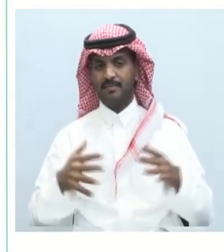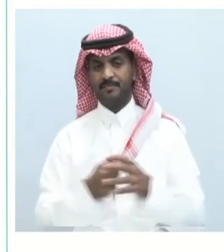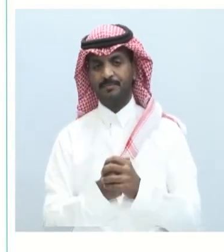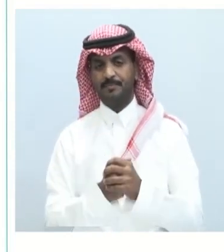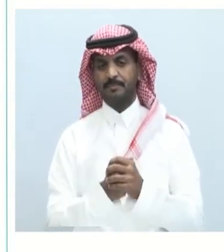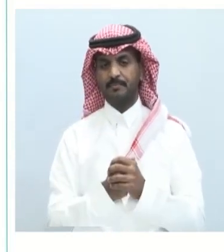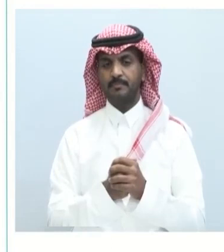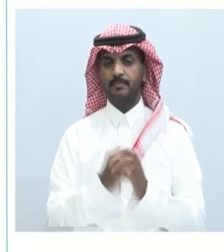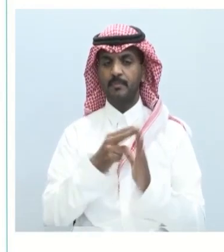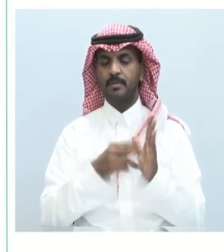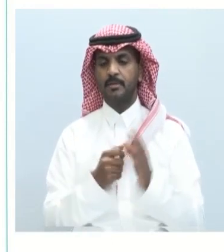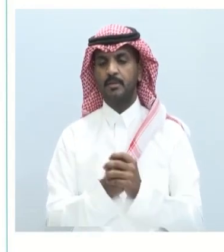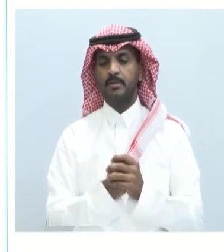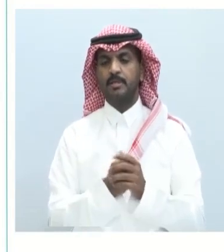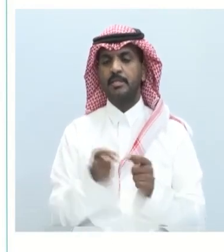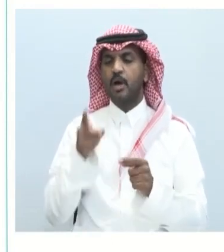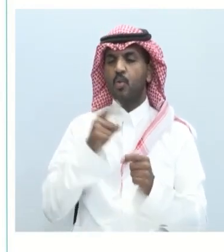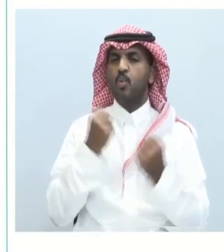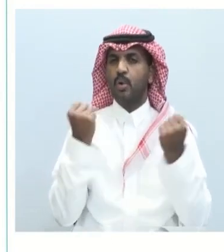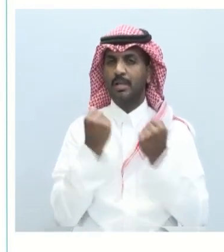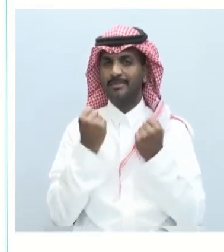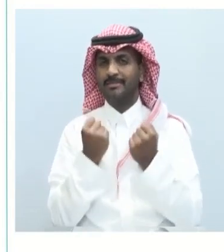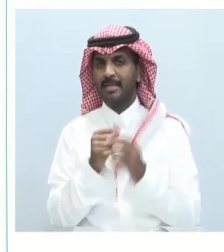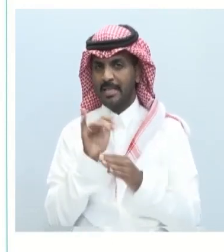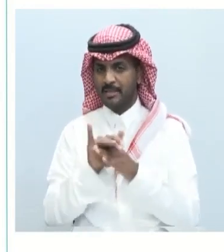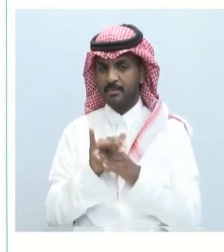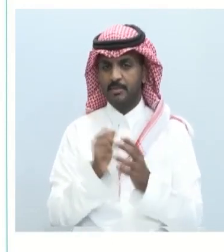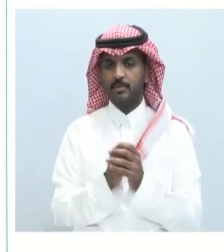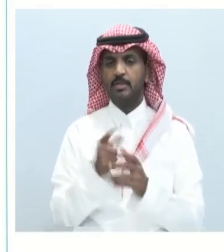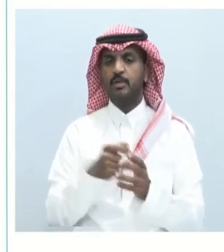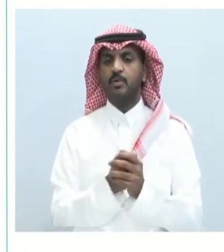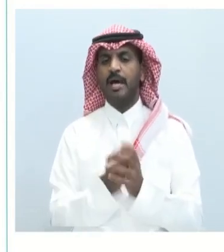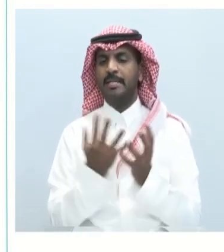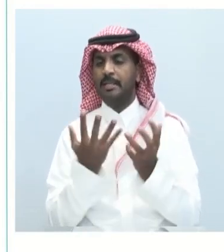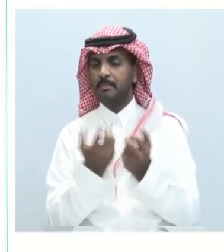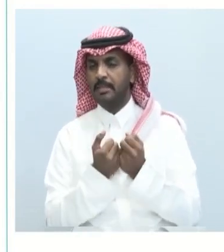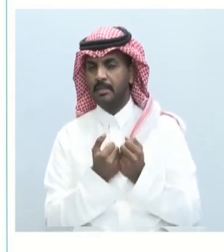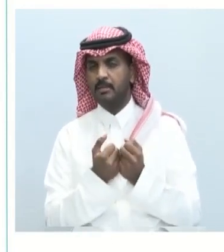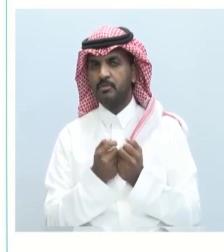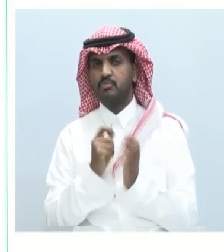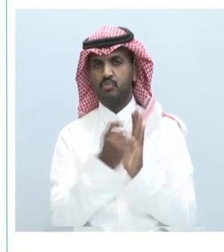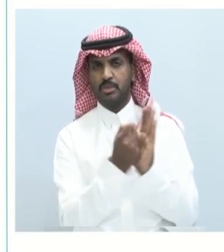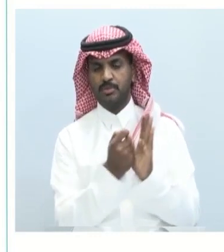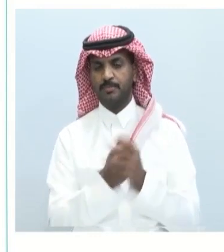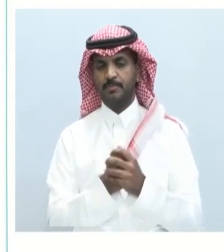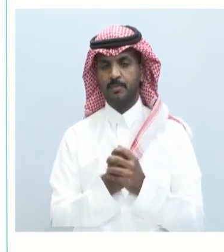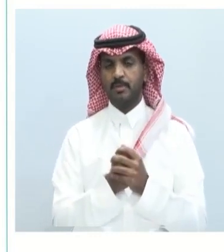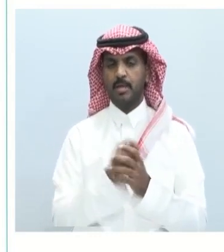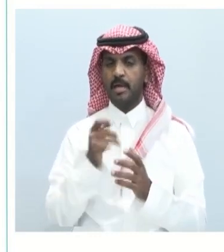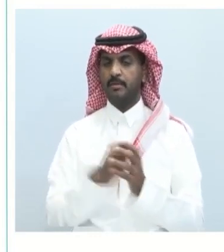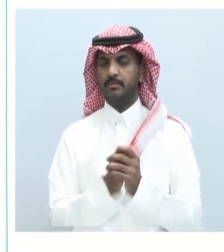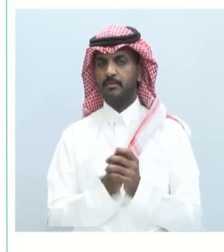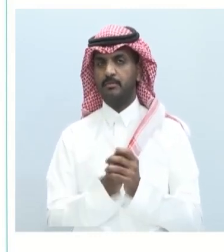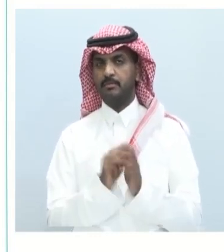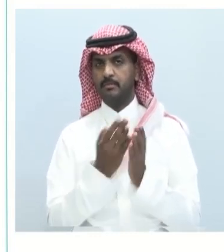قاعده بيانات المدرسه ان الدوره التدريبيه يمكن ان تحتوي على عدد كبير من المسجلين لكن